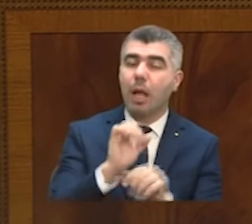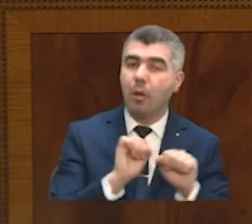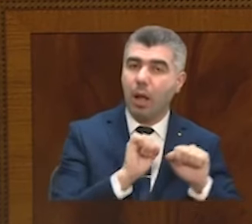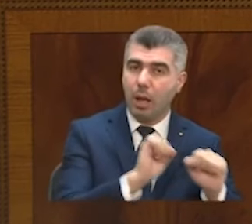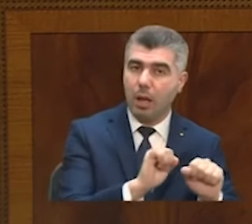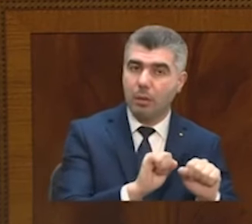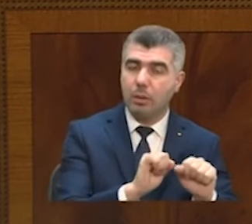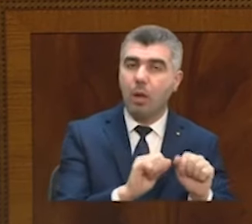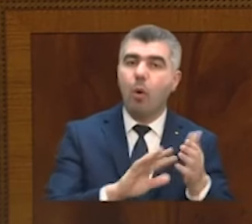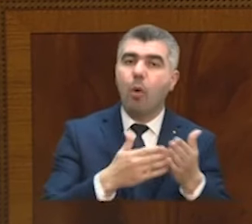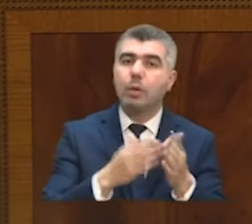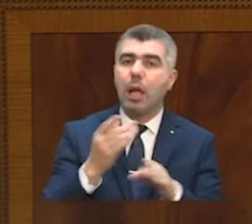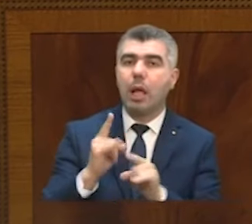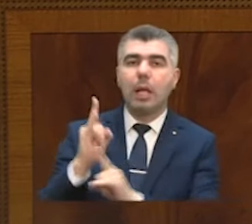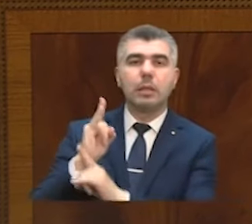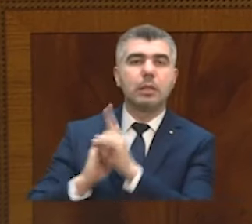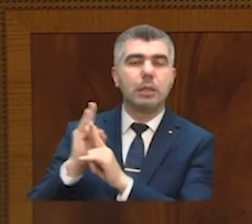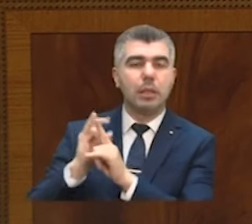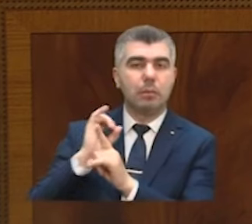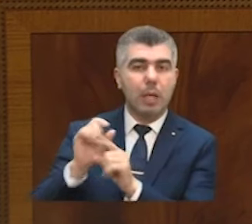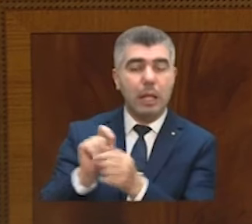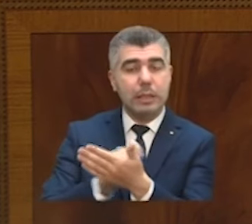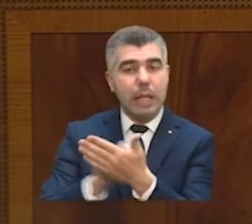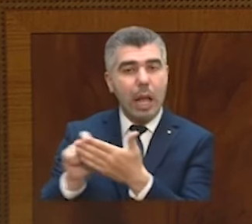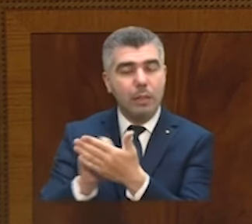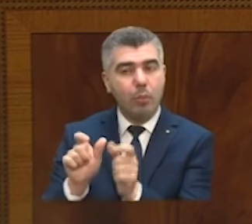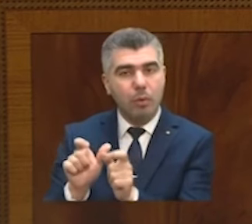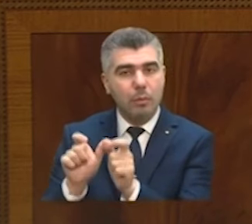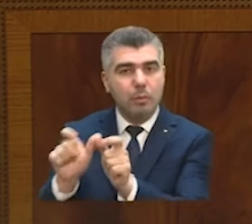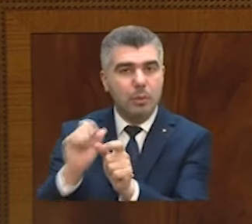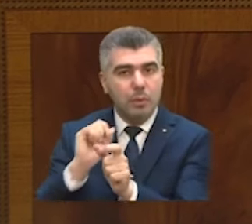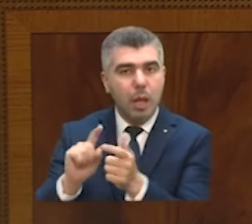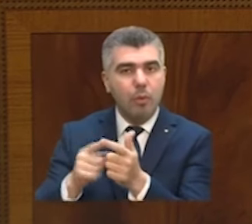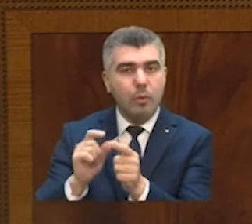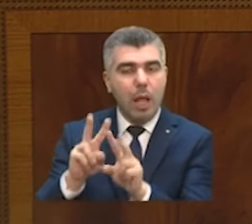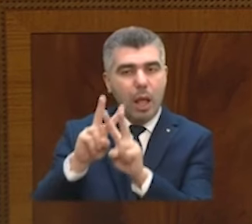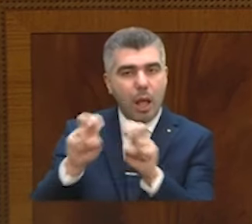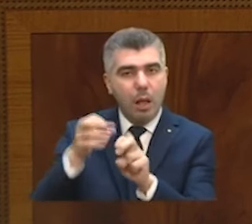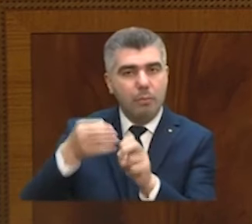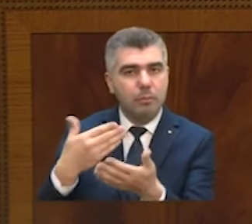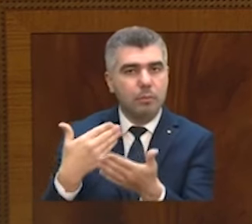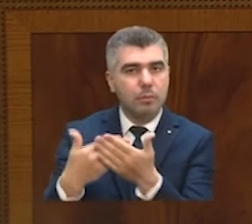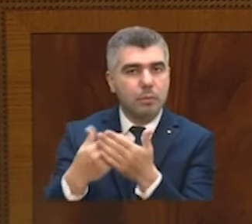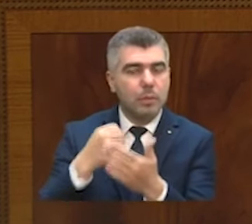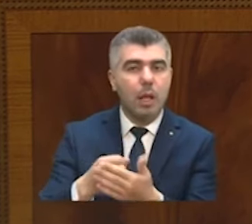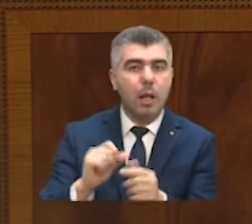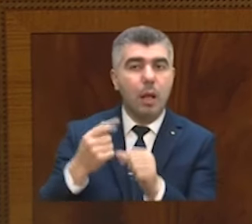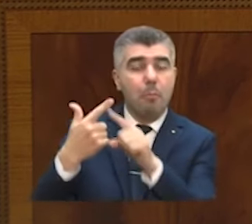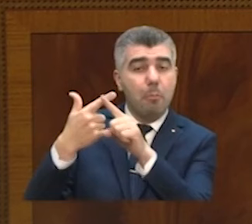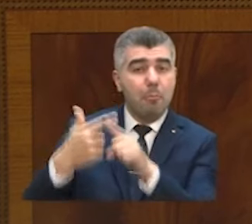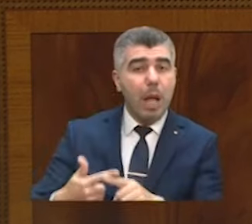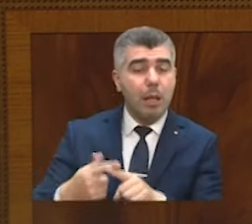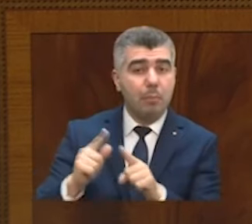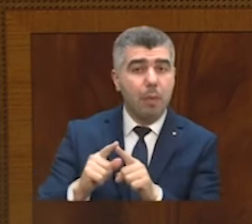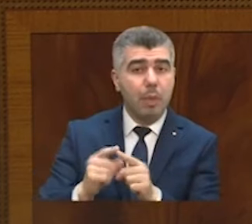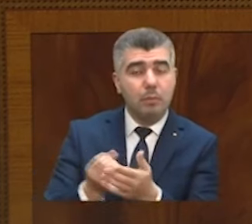أعطاب قاتلة تستوجب يعني المحاسبة وتستوجب يعني فتح التحقيق. لذلك الكلفة المالية ديال هذا الدعم المدرسي